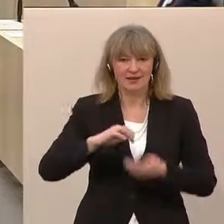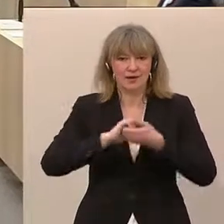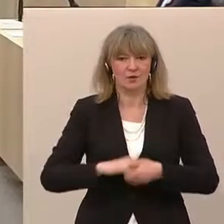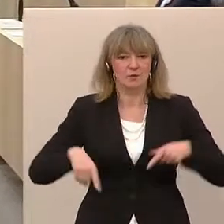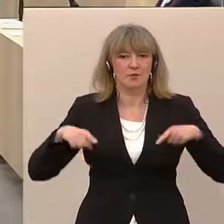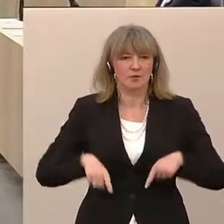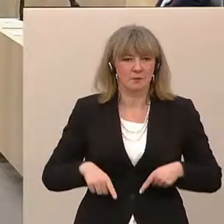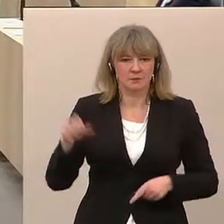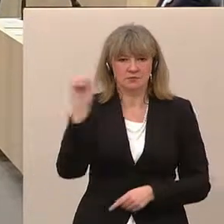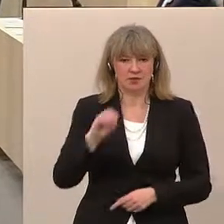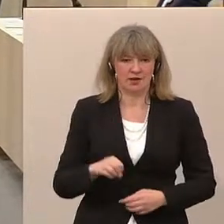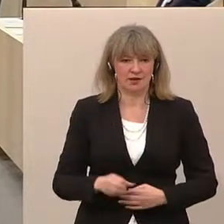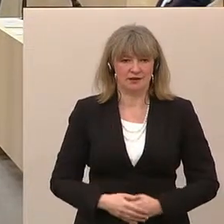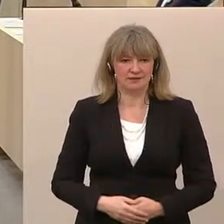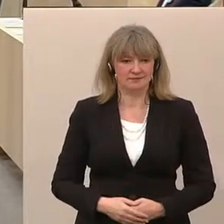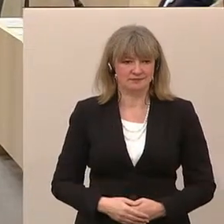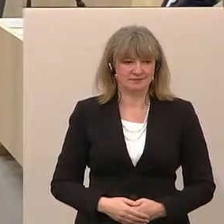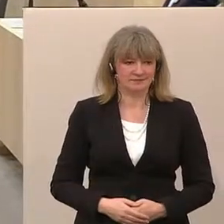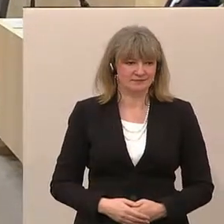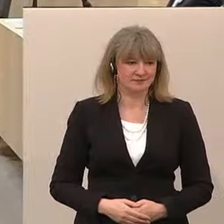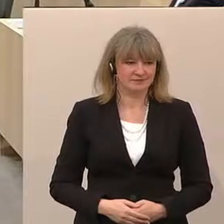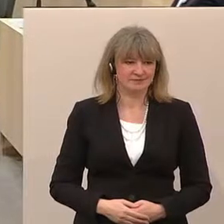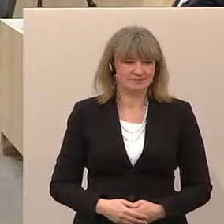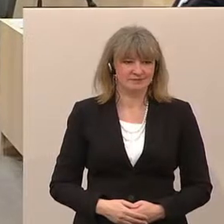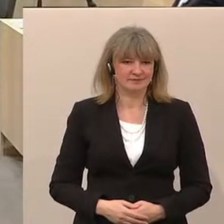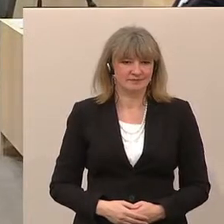Plenum vorstellen und empfehlen.